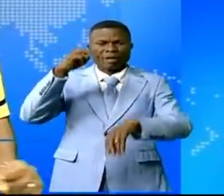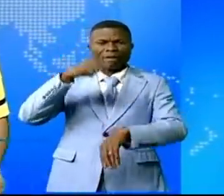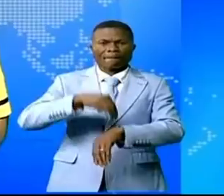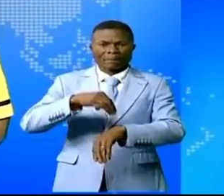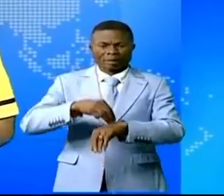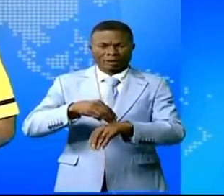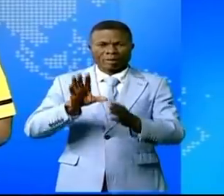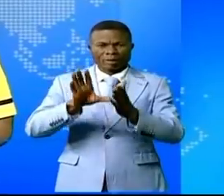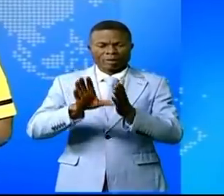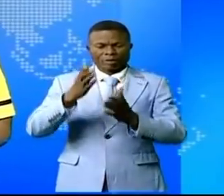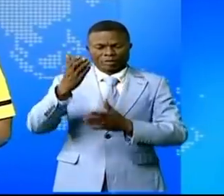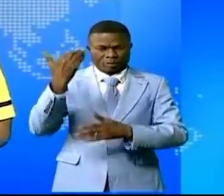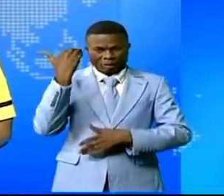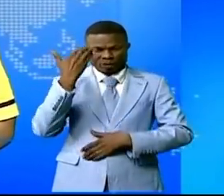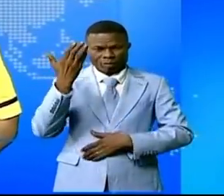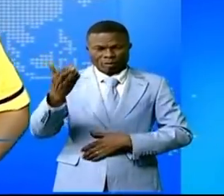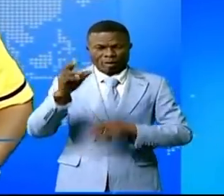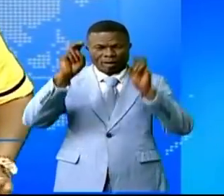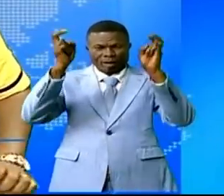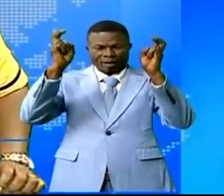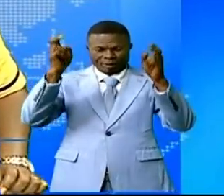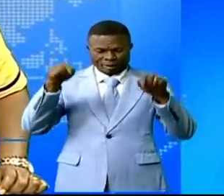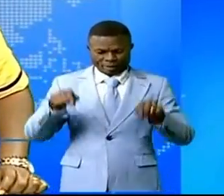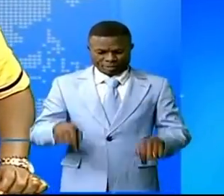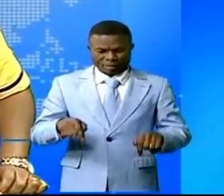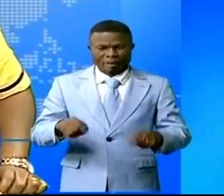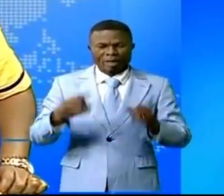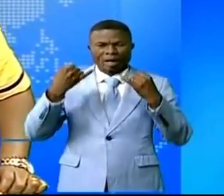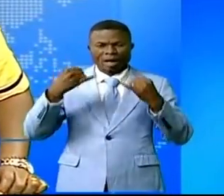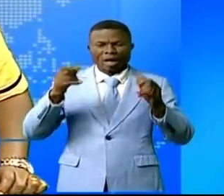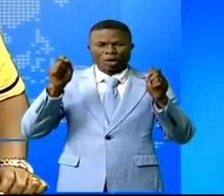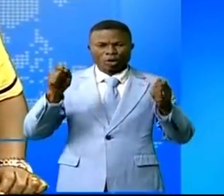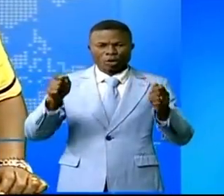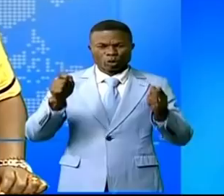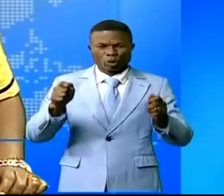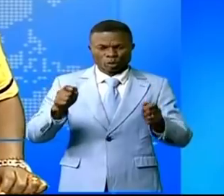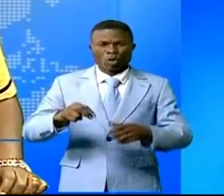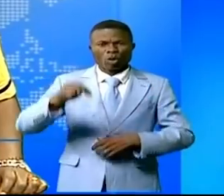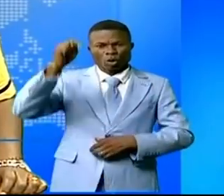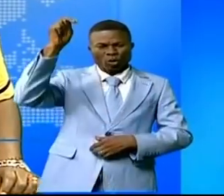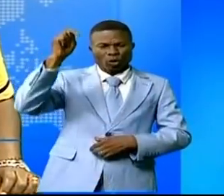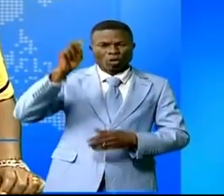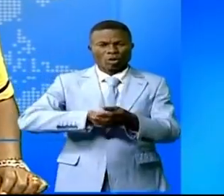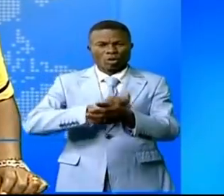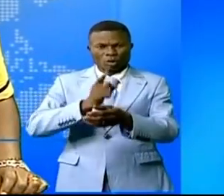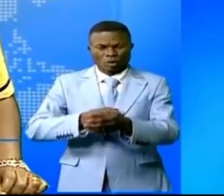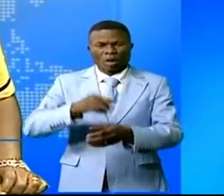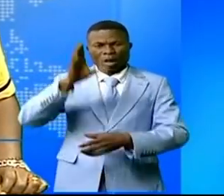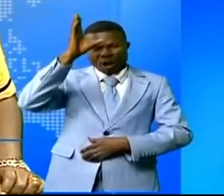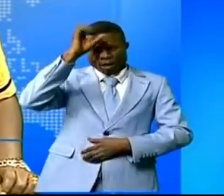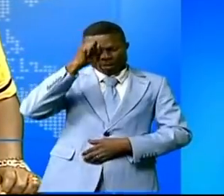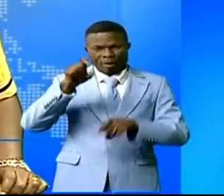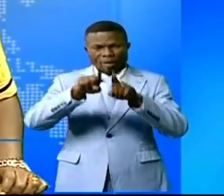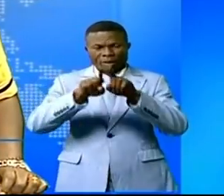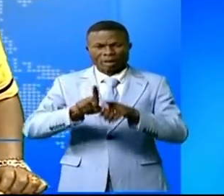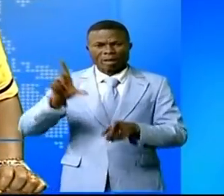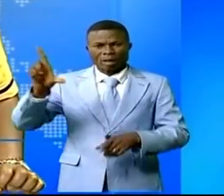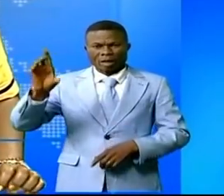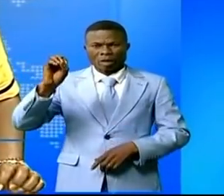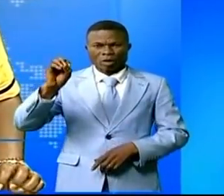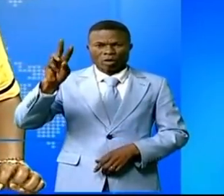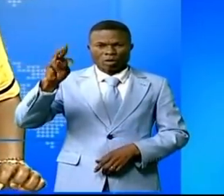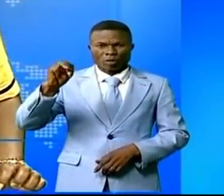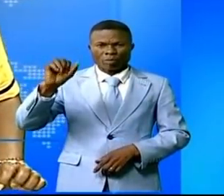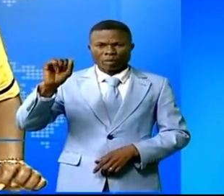Zouzi Wamakengedi. C'est le sommaire de ce journal qui sera au Nord Kivu, au Puilou, à l'Omami et même